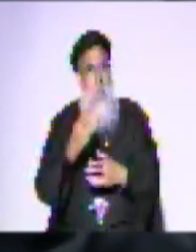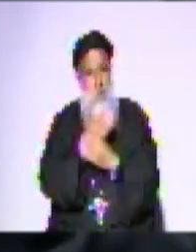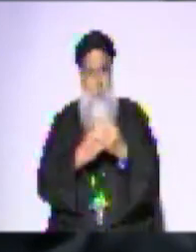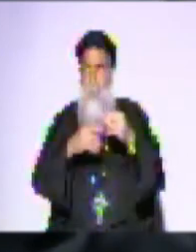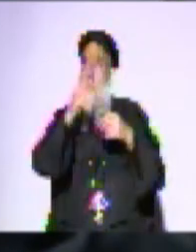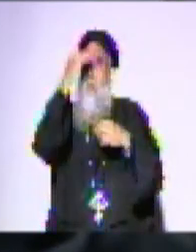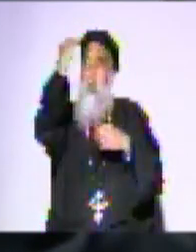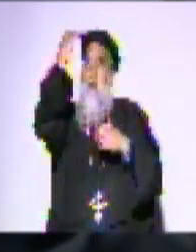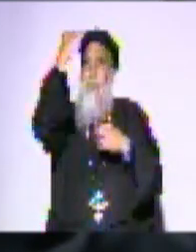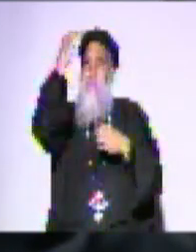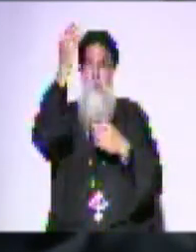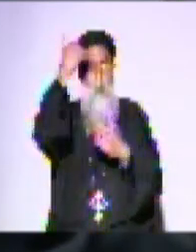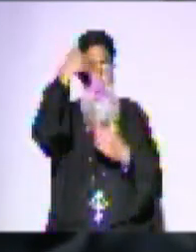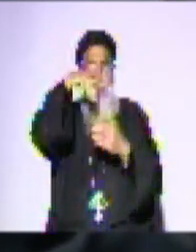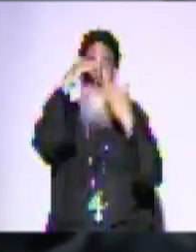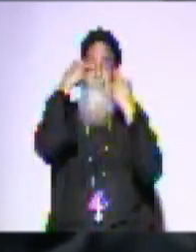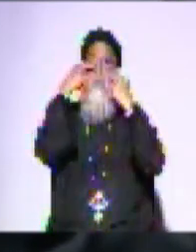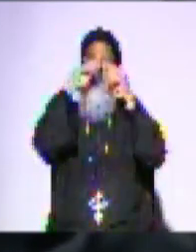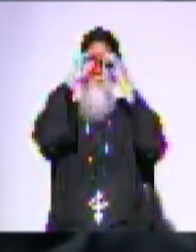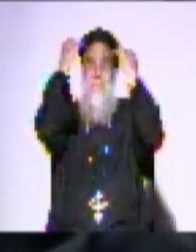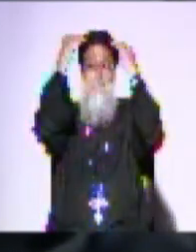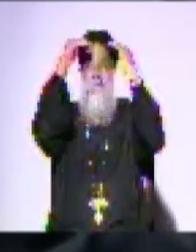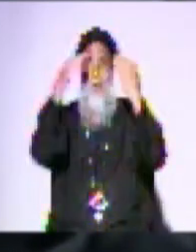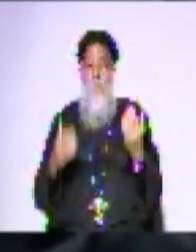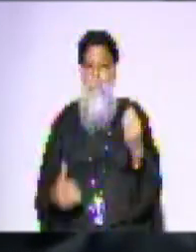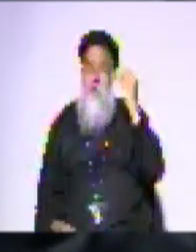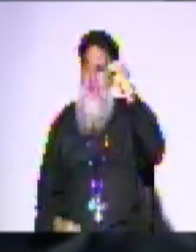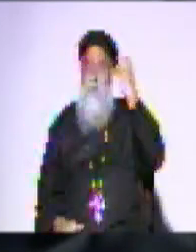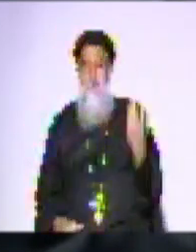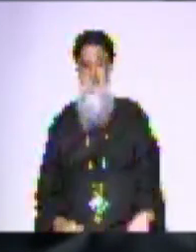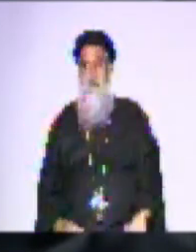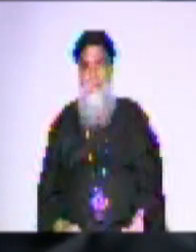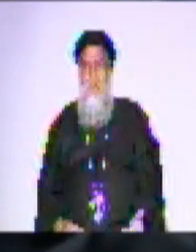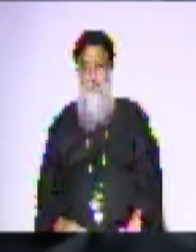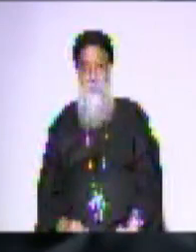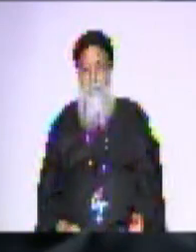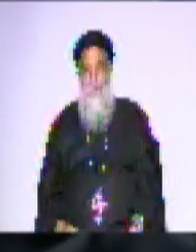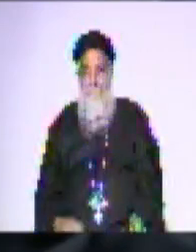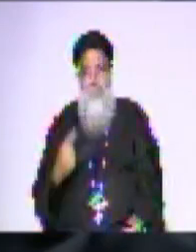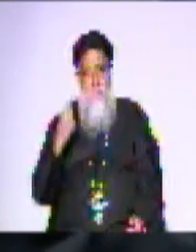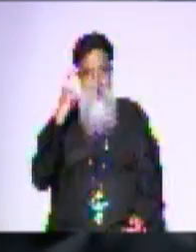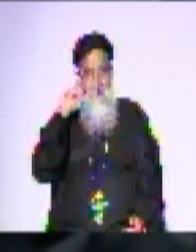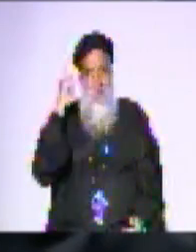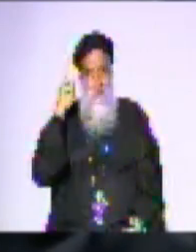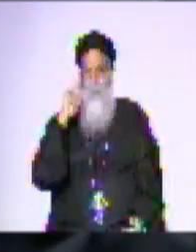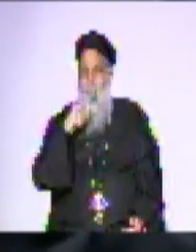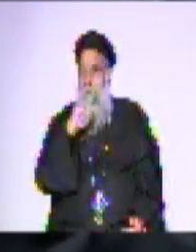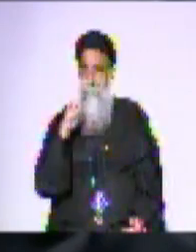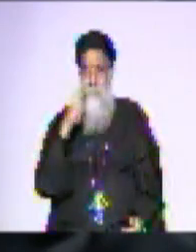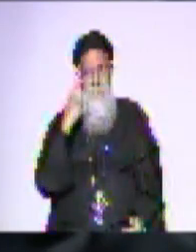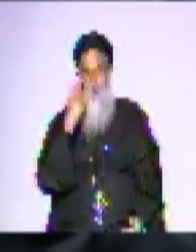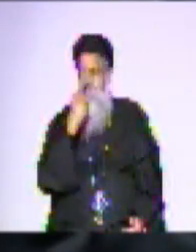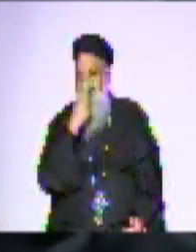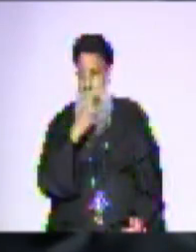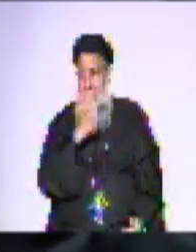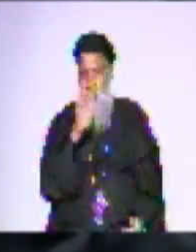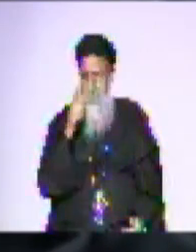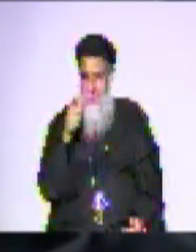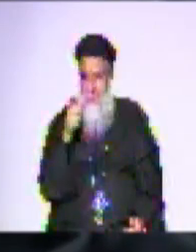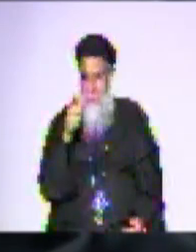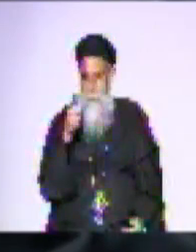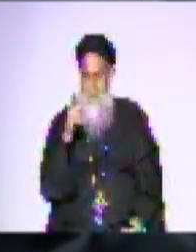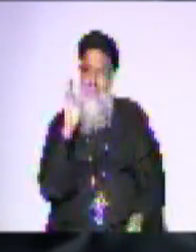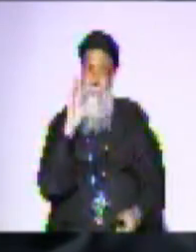من فوق لا يقدر أن يرى ملكوت الله. فسيد المسيح لما لقى نيكوديموس مش فاهم الكلام وبخه وقال له أنت